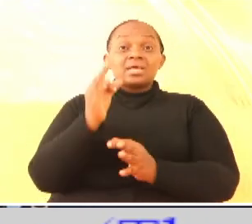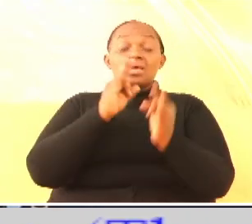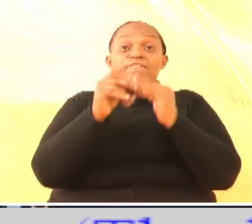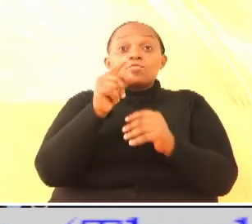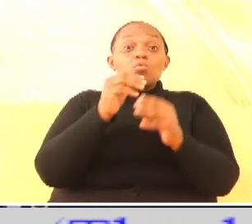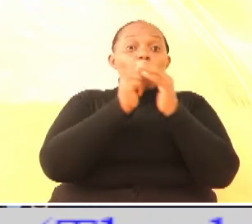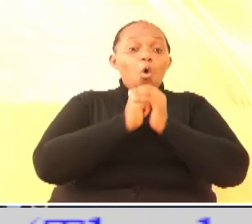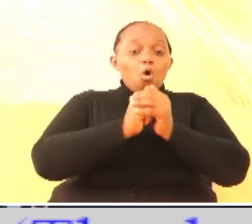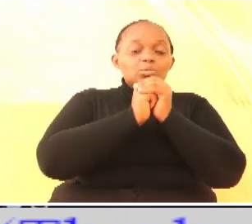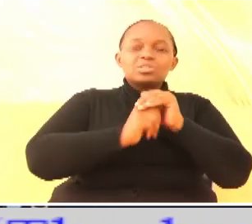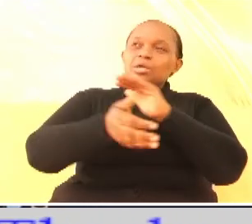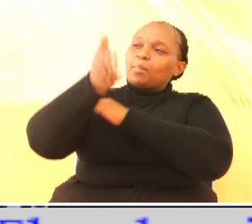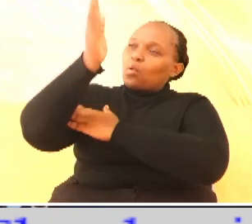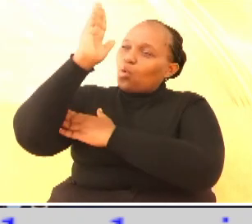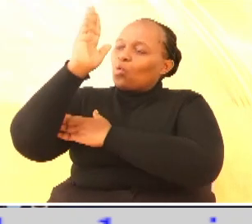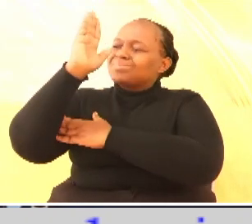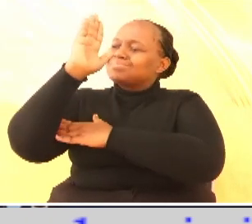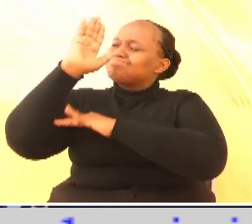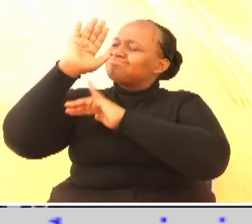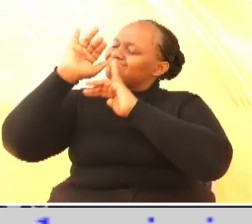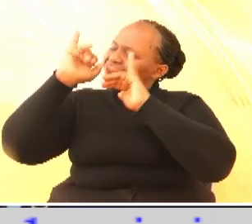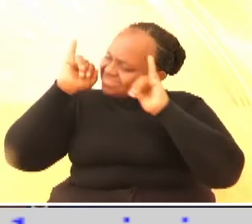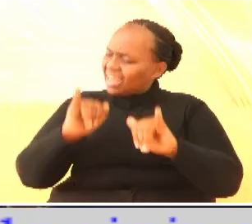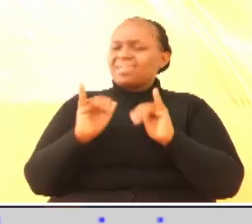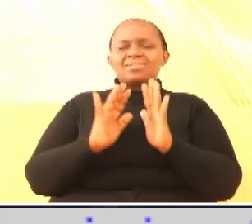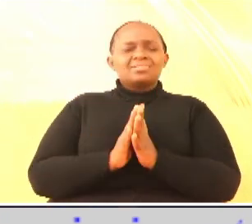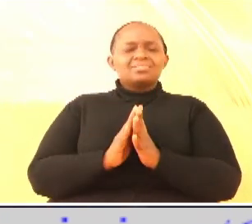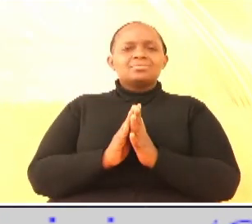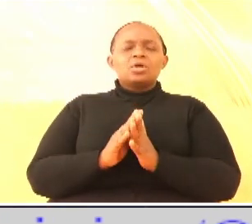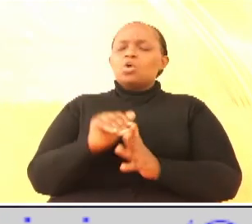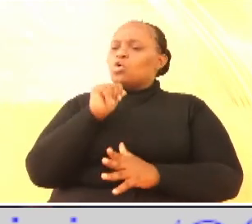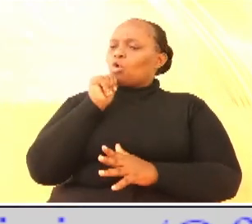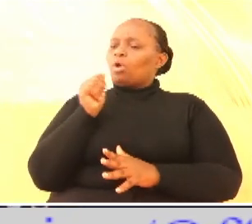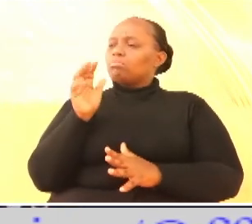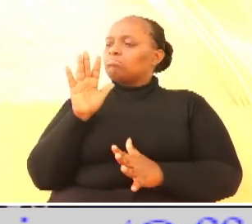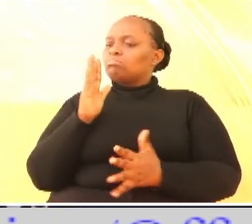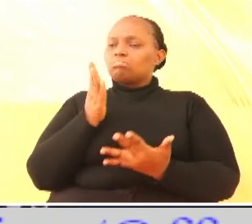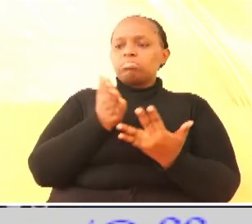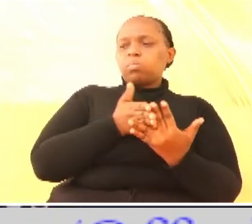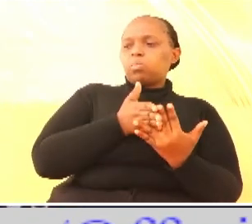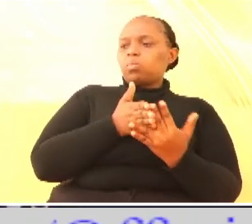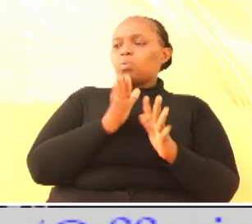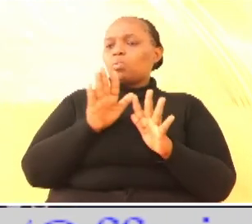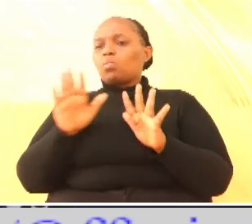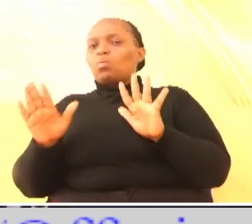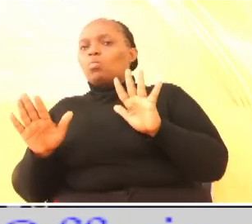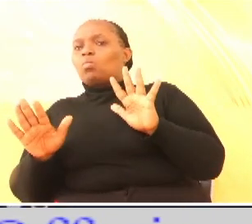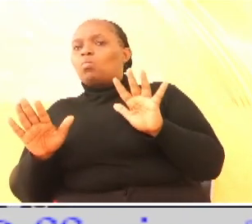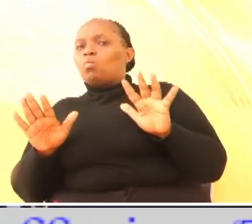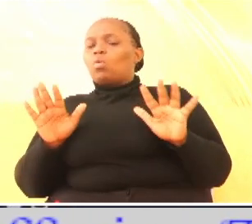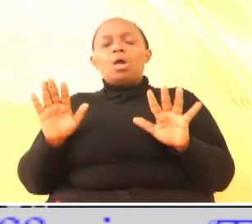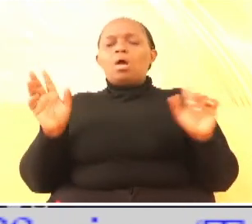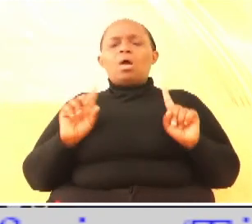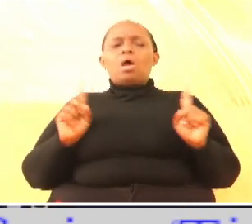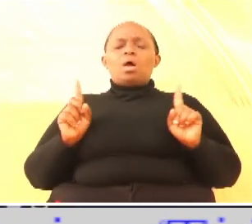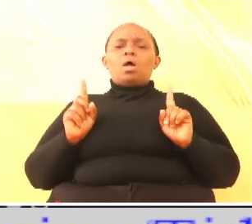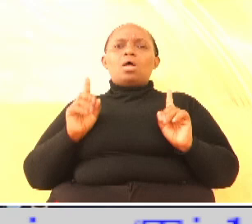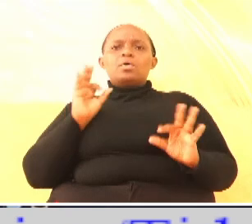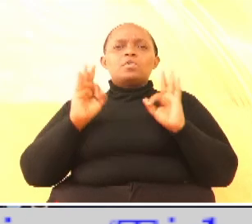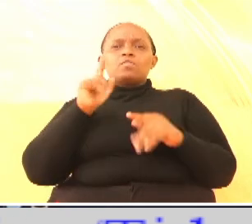ingia kabisa. Wacha mguu mmoja ndani, mwingine nje. Katika kumtumikia